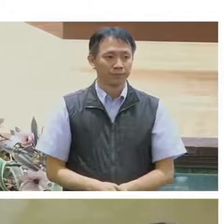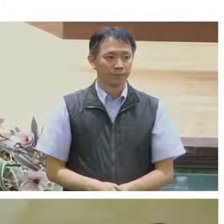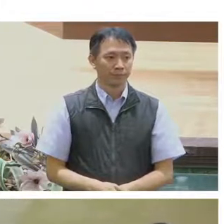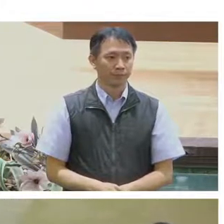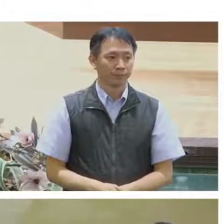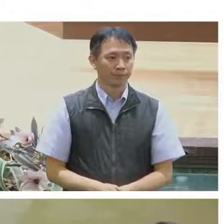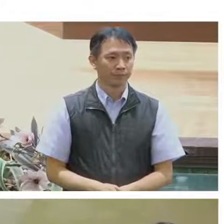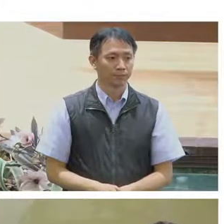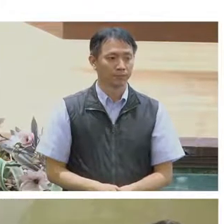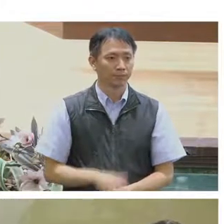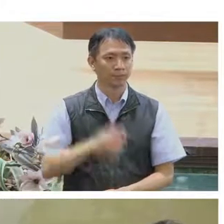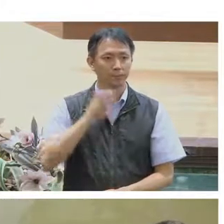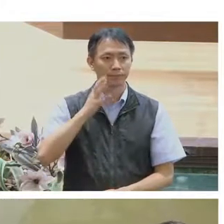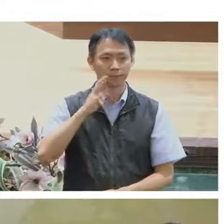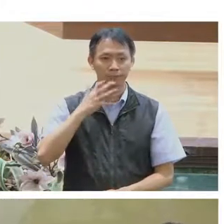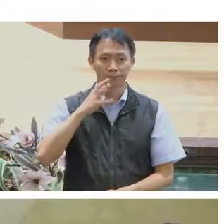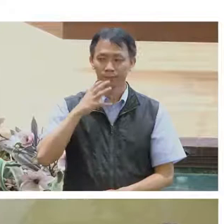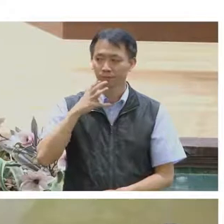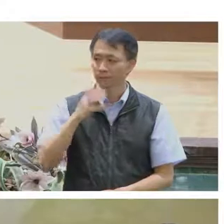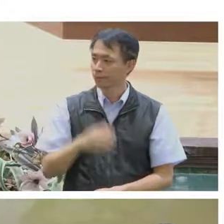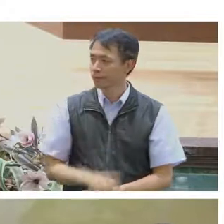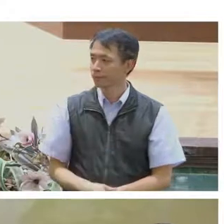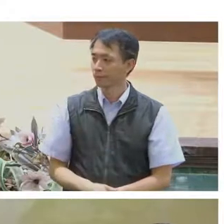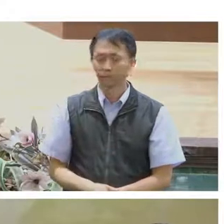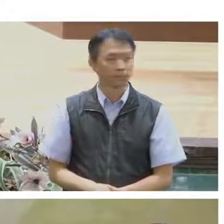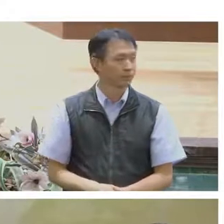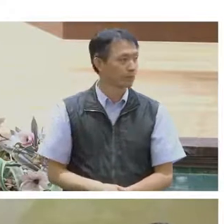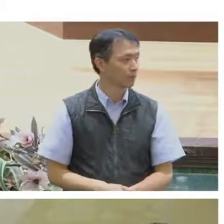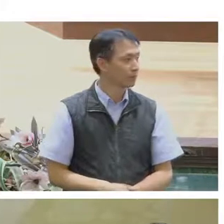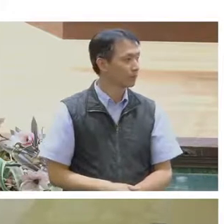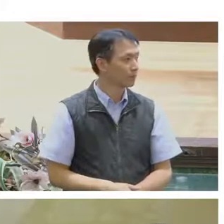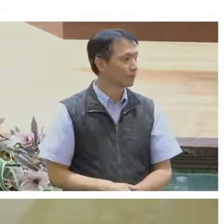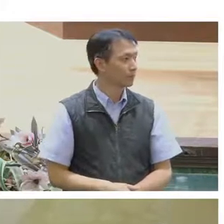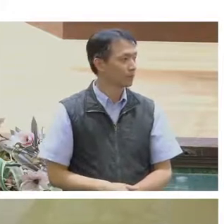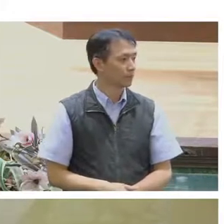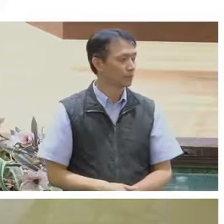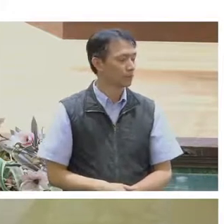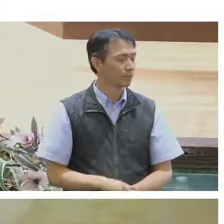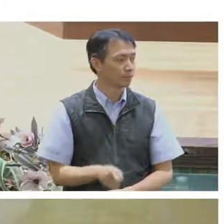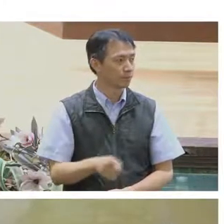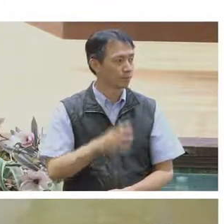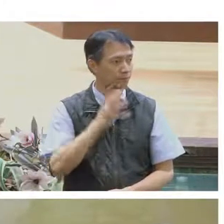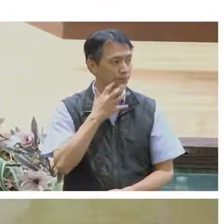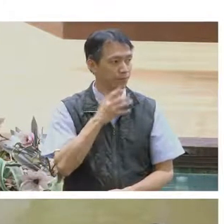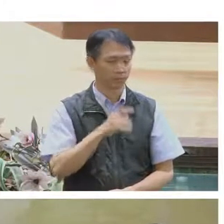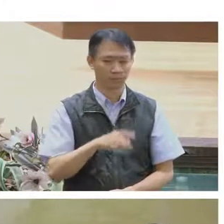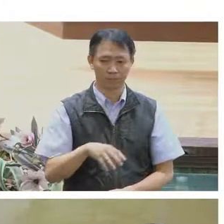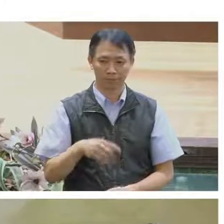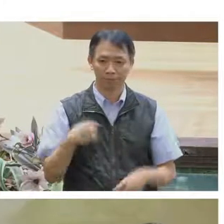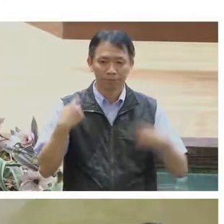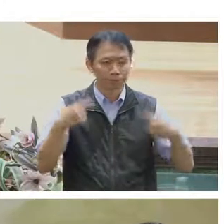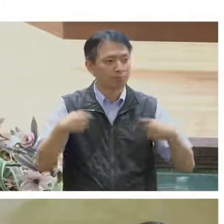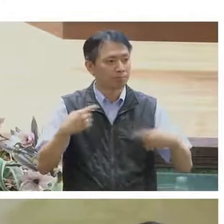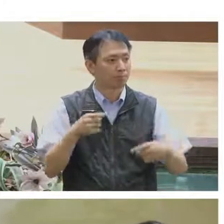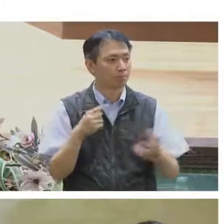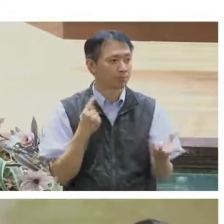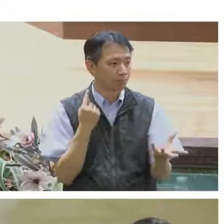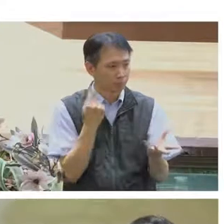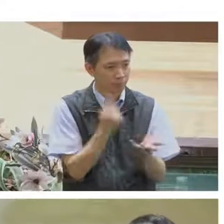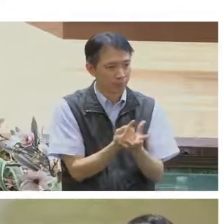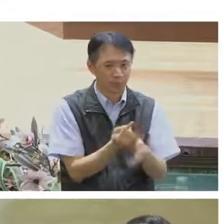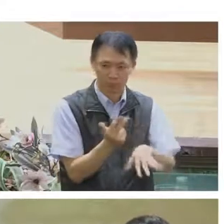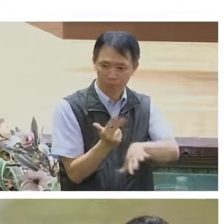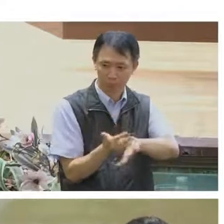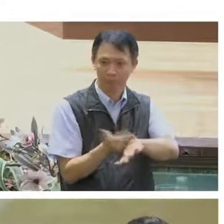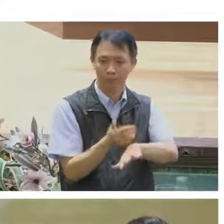责澳门民间投票的周廷熙。那他作为一个社会第一线参与者，还有技术人